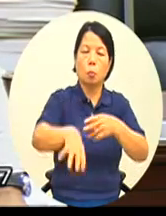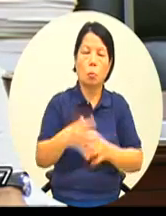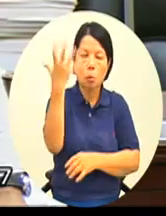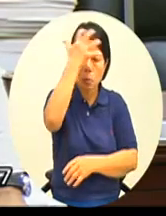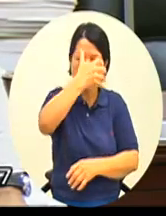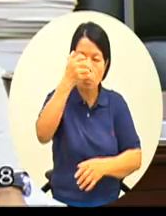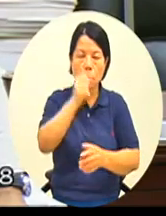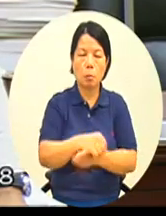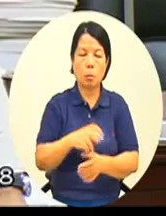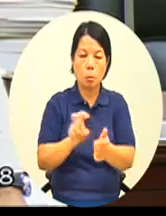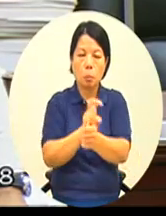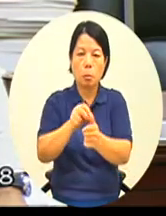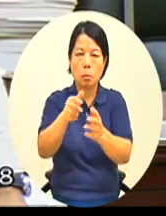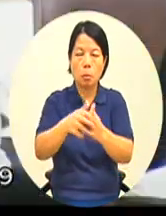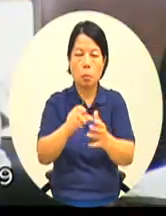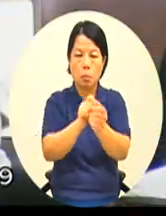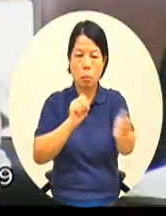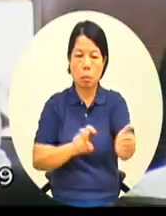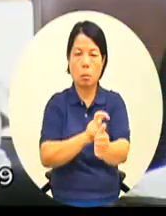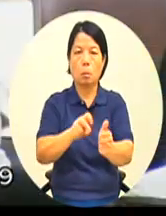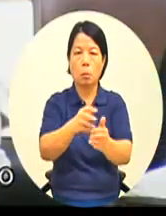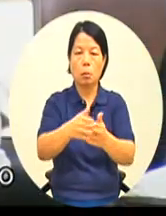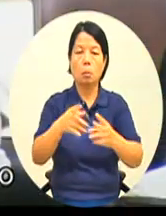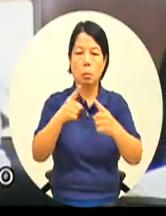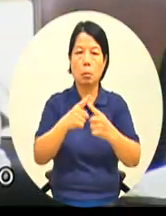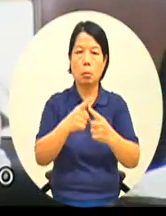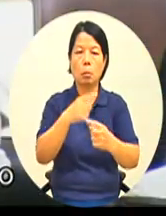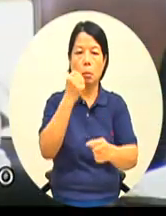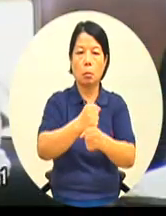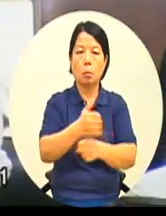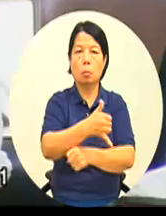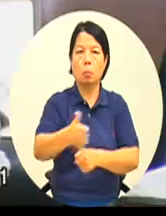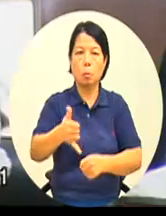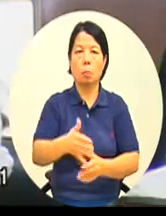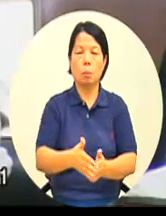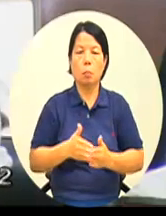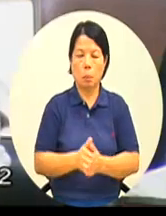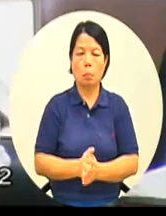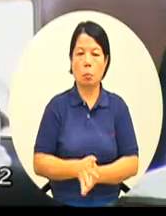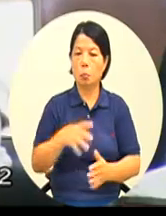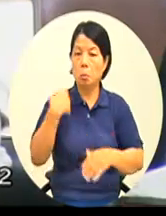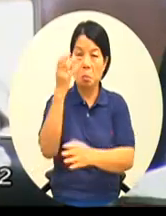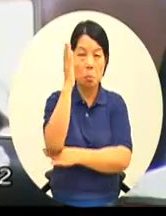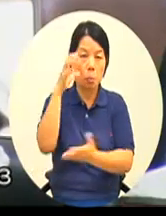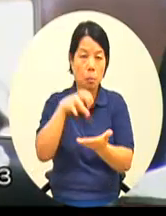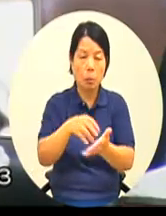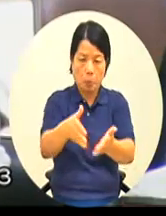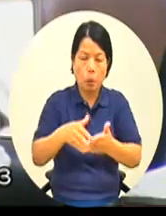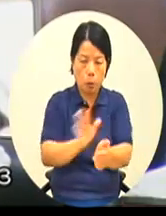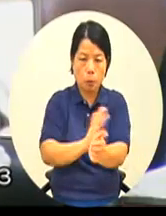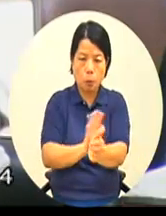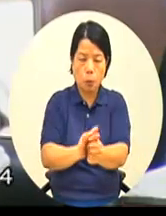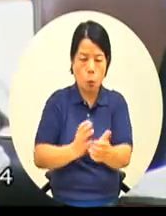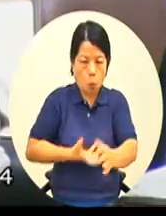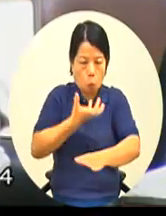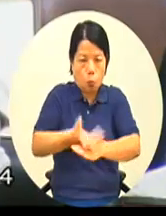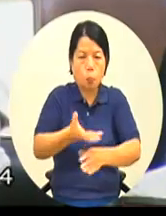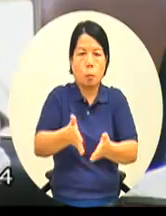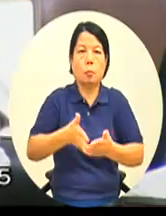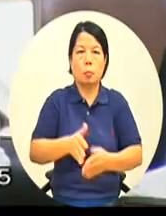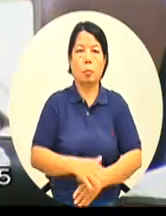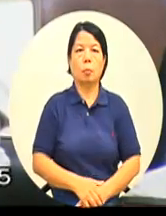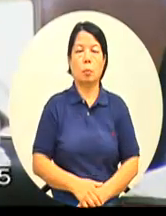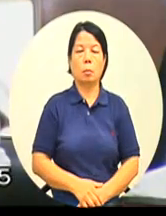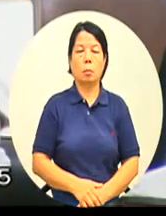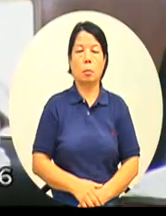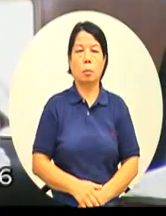照，能够赶快把这样的一个人力不只是合格而已，让他服务热忱能够